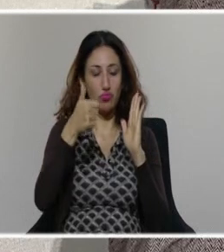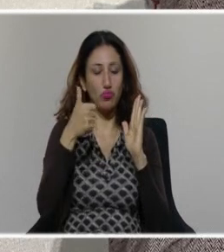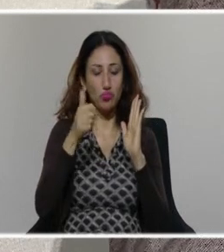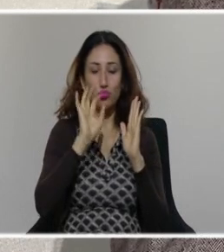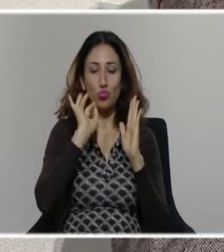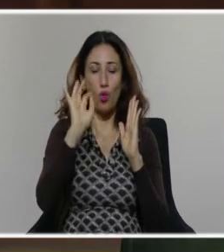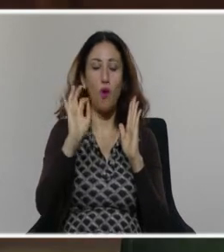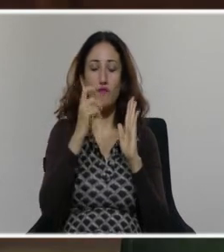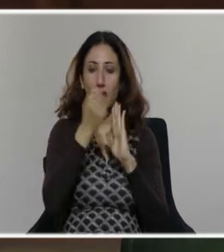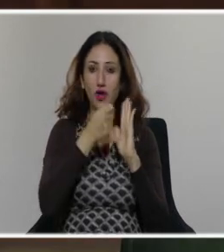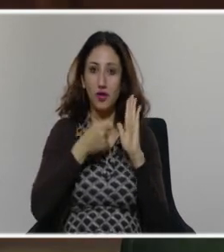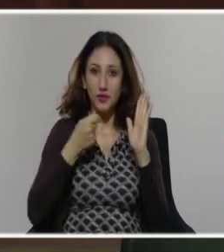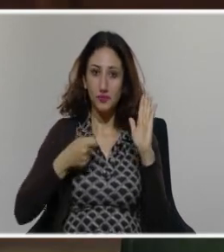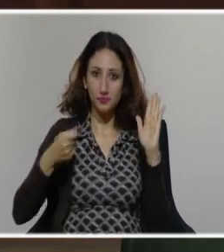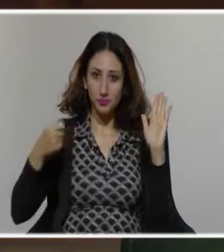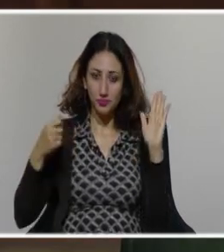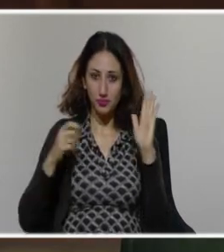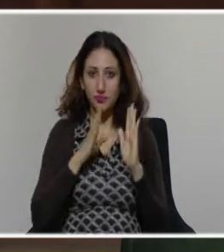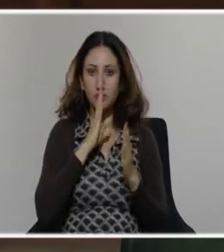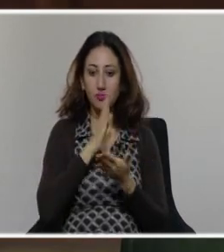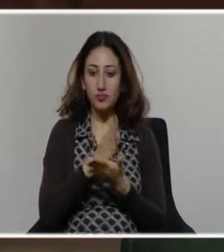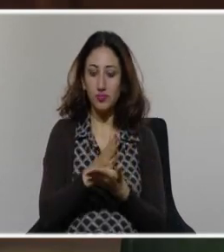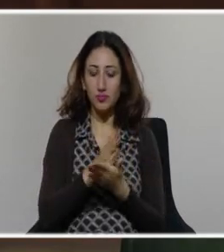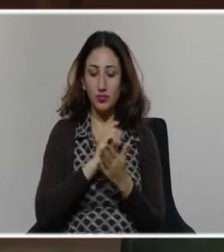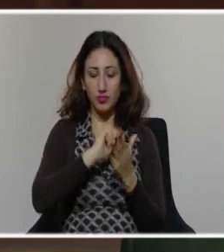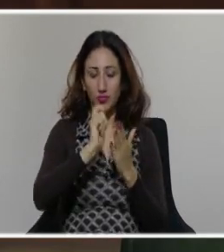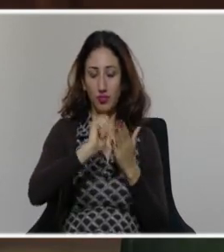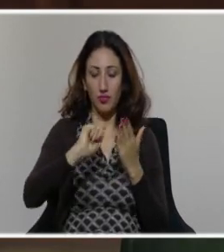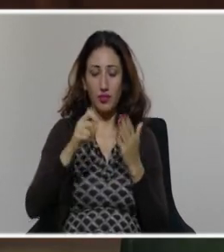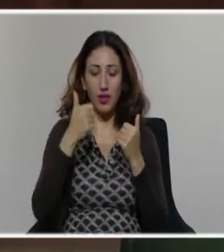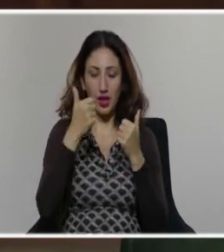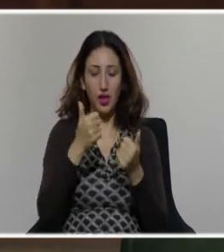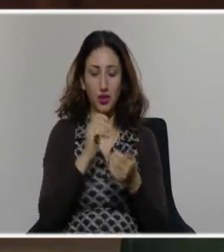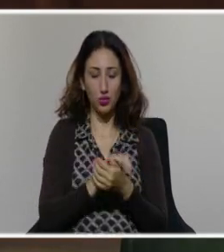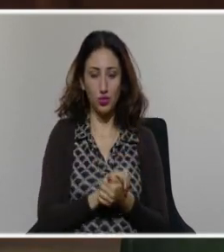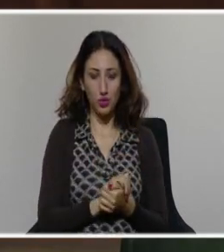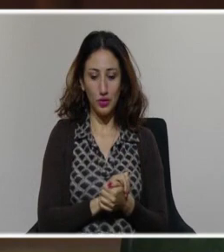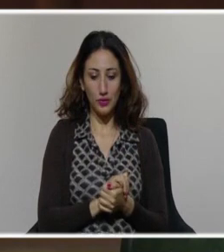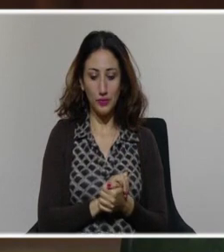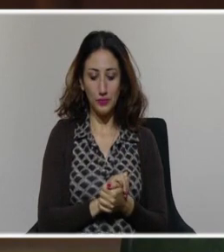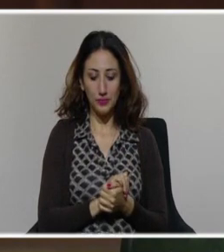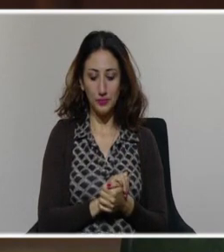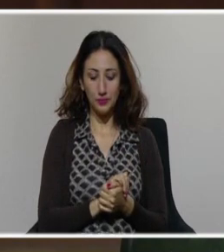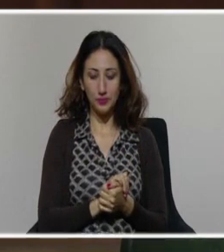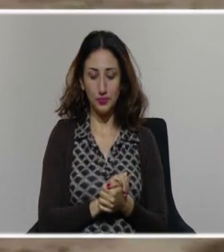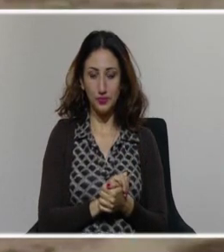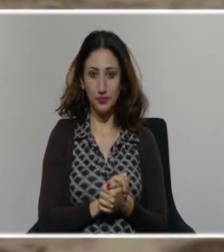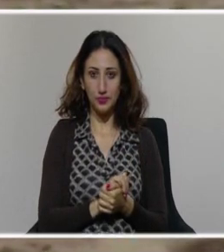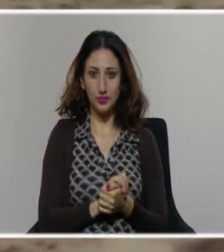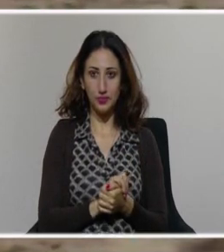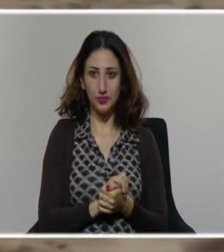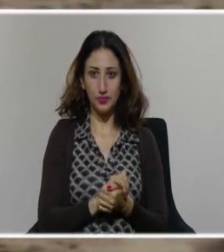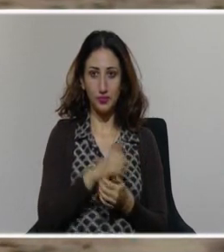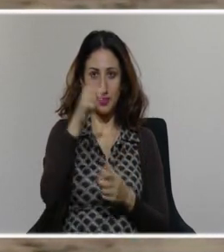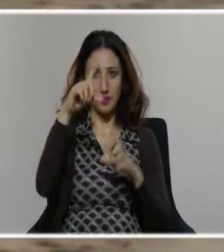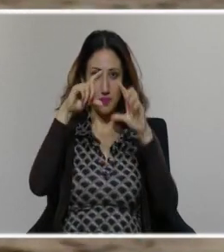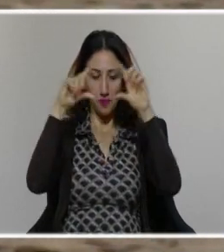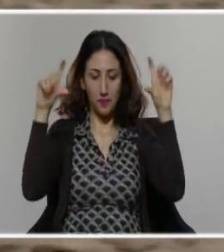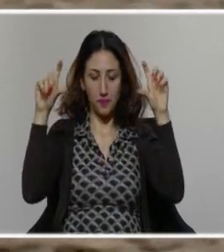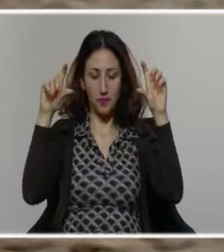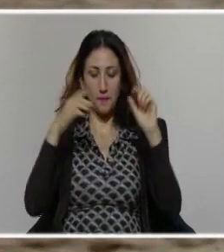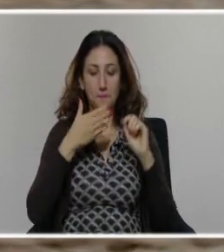ومن أحلى وأصدق ما أخرج الأستاذ مجدي أبو عميرة. وأنا يعني الحمد